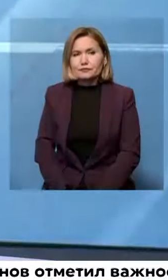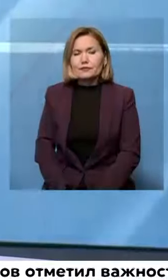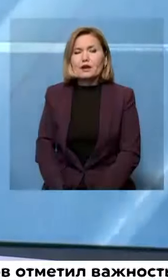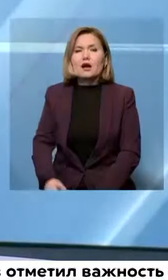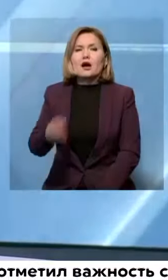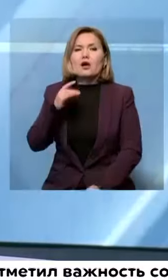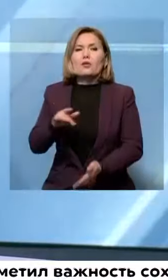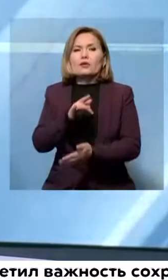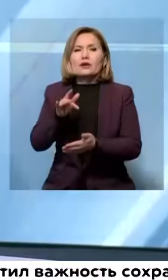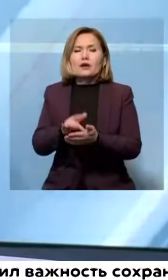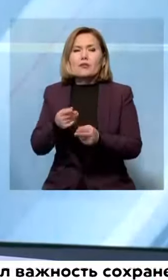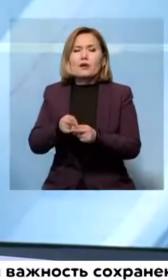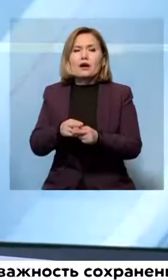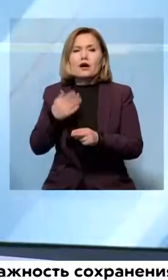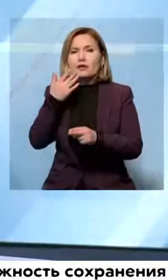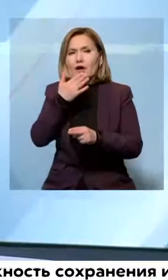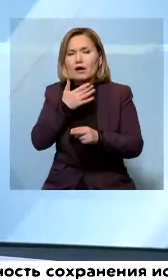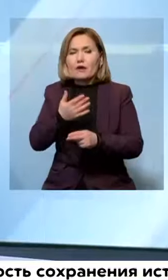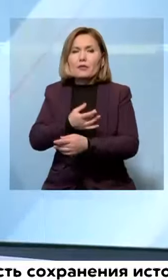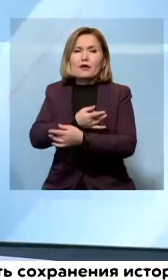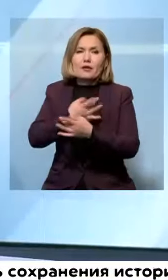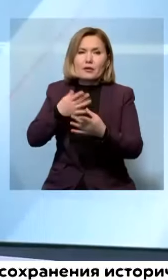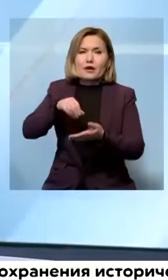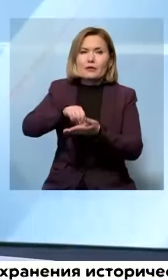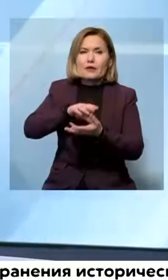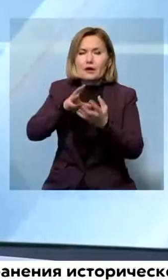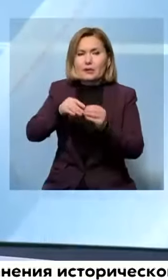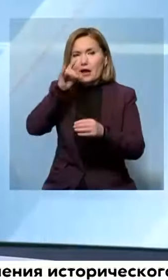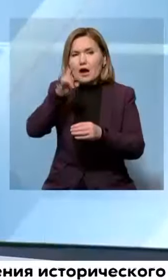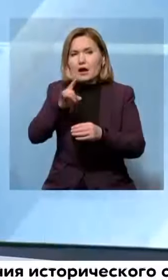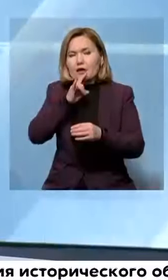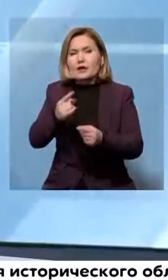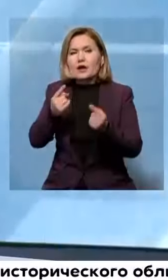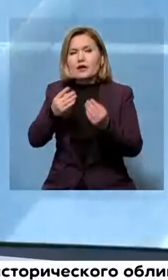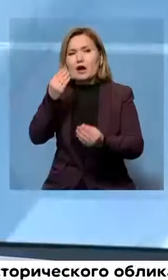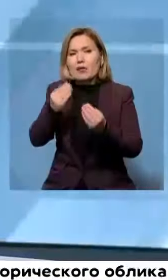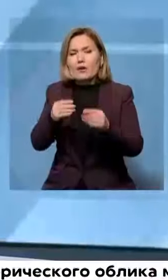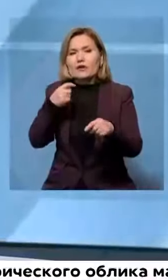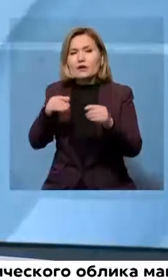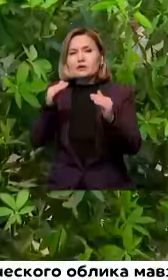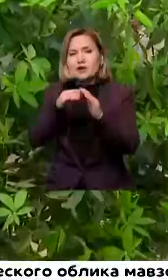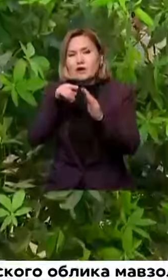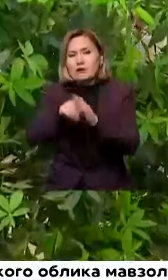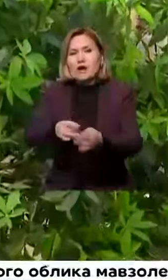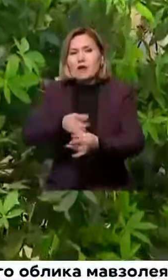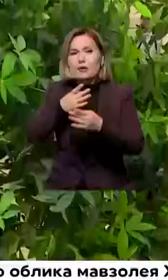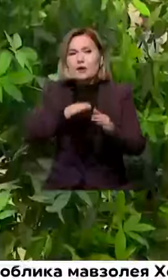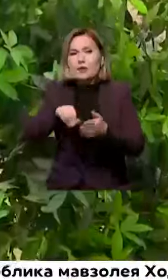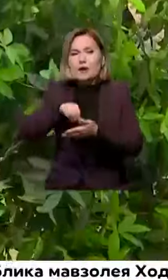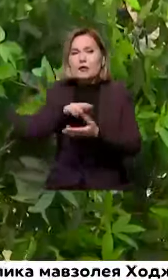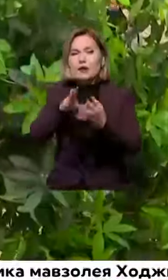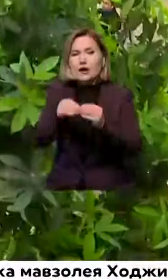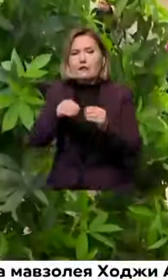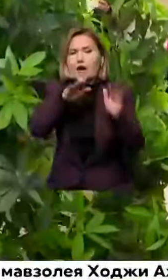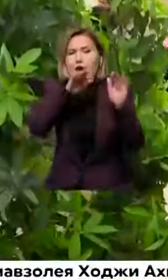Қызылордада өзге этнос өкілдері Амал мерекесін тойлады. Олар қаладағы ірі ойын-сауық сауда орталығында мерекелік шара ұйымдастырды. Қыстан